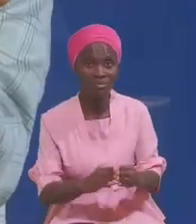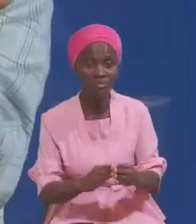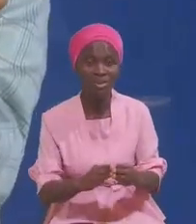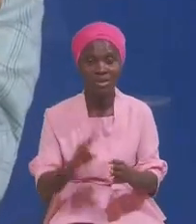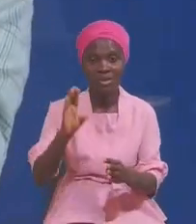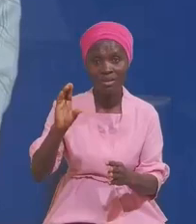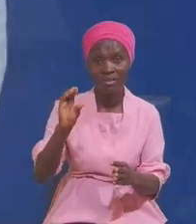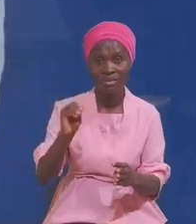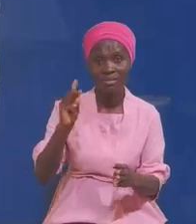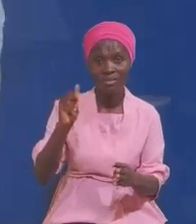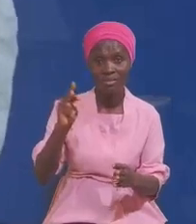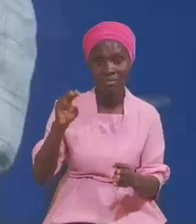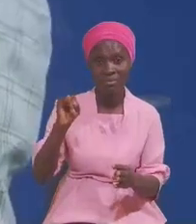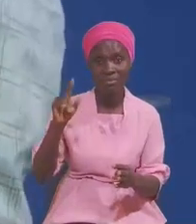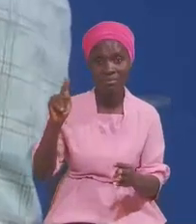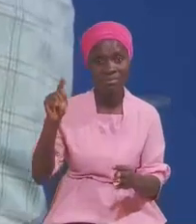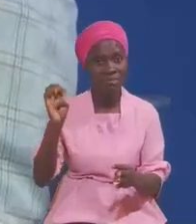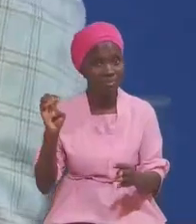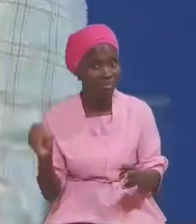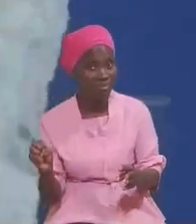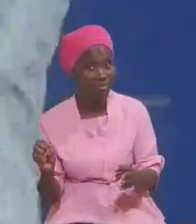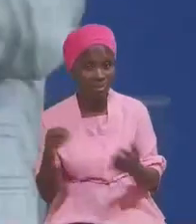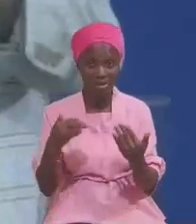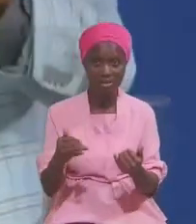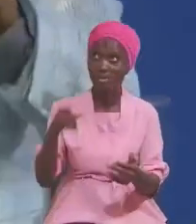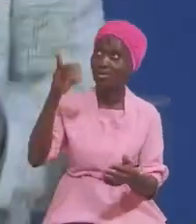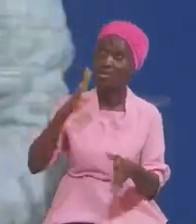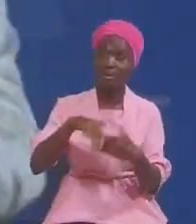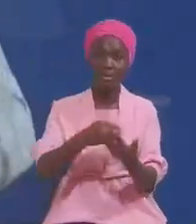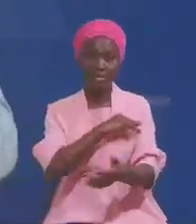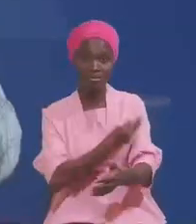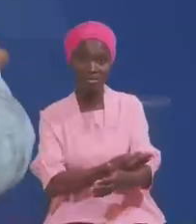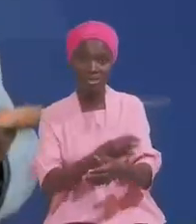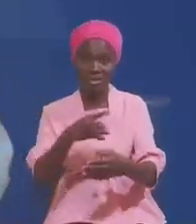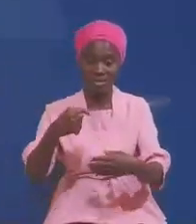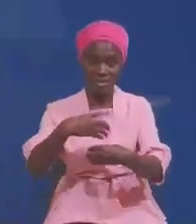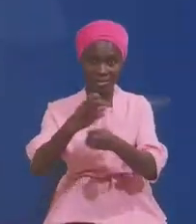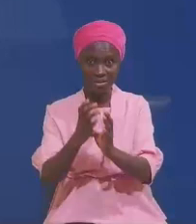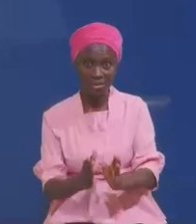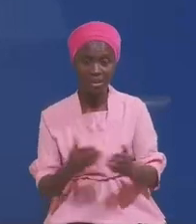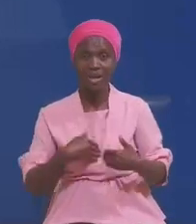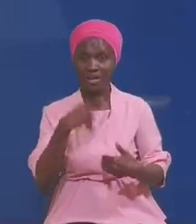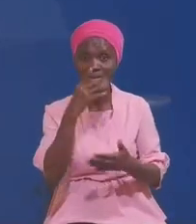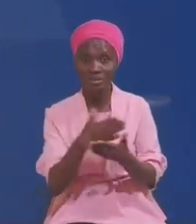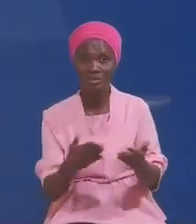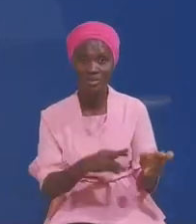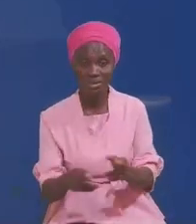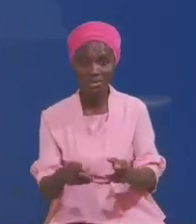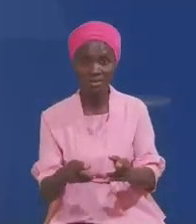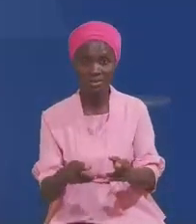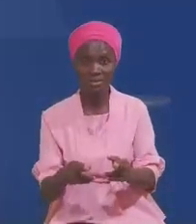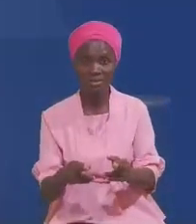consultant, le Tout-Puissant, le Créateur, ton Créateur a dit quelque chose. Mais quel est ton